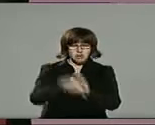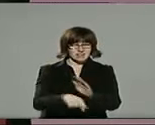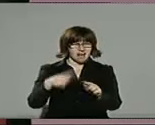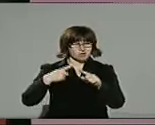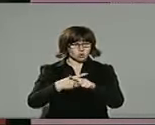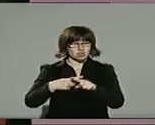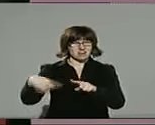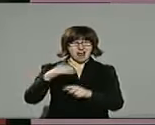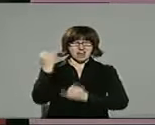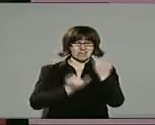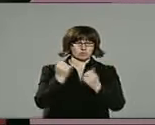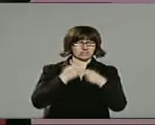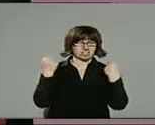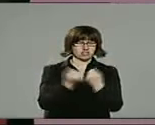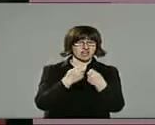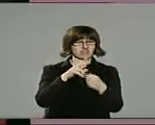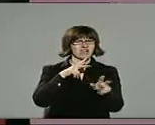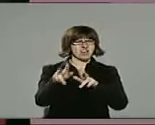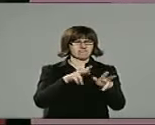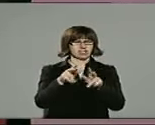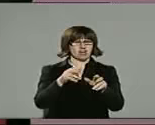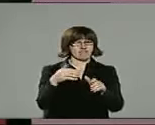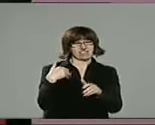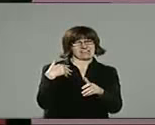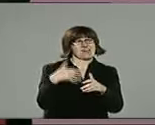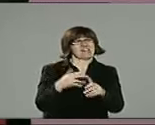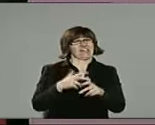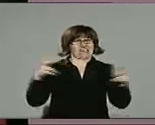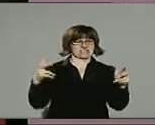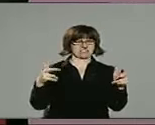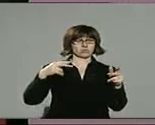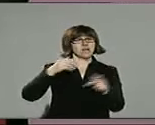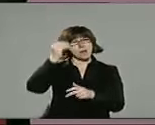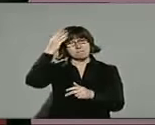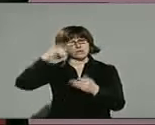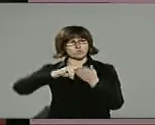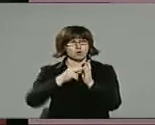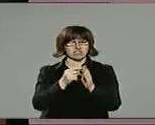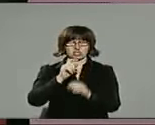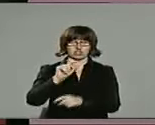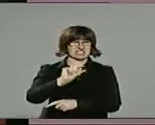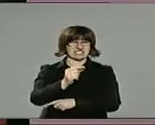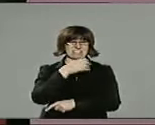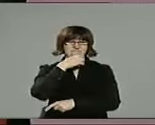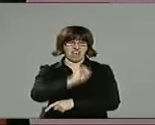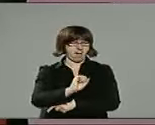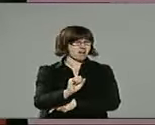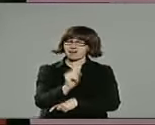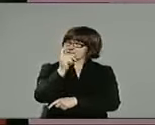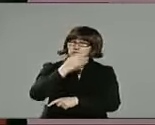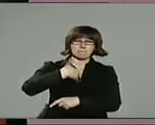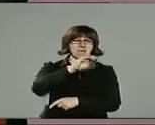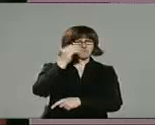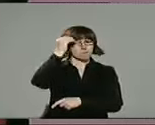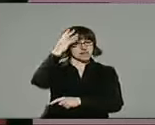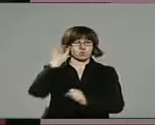Durchschnitt aller Industriestaaten. Wir sind ein wirtschaftlicher Riese und oft ein bildungspolitischer Zwerg. Und das muss sich ändern. Mehr Geld für Bildung ist